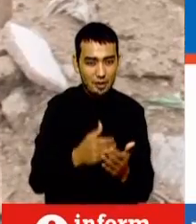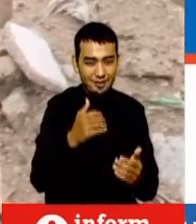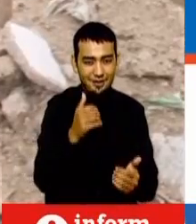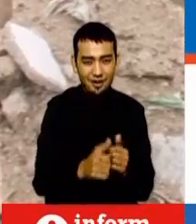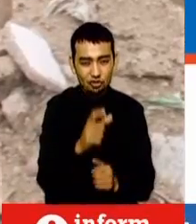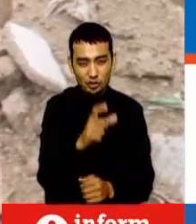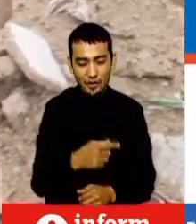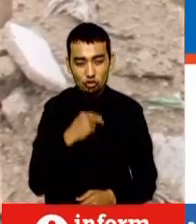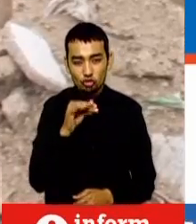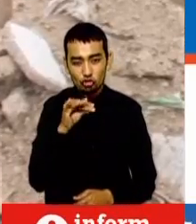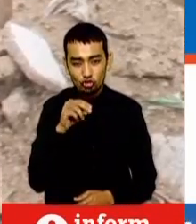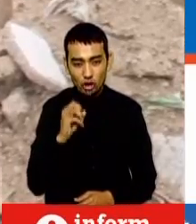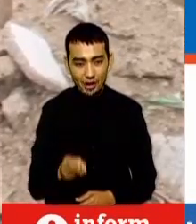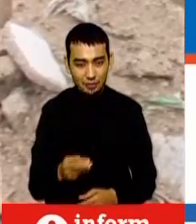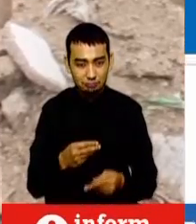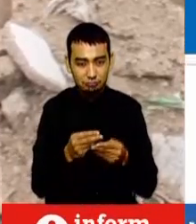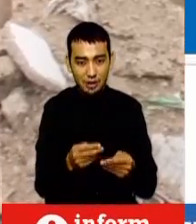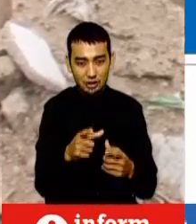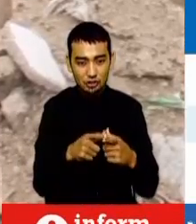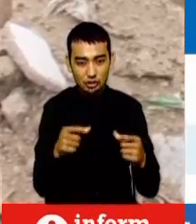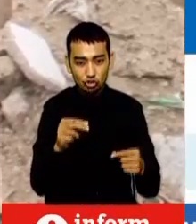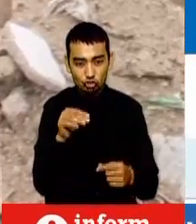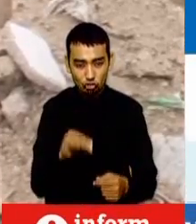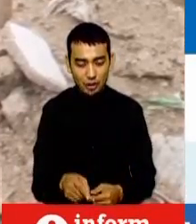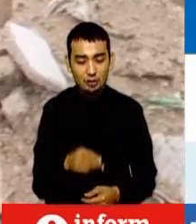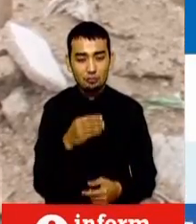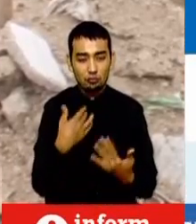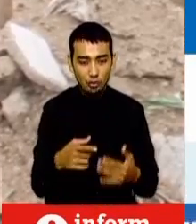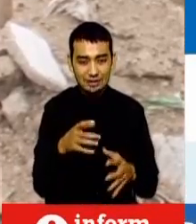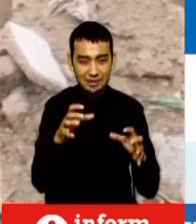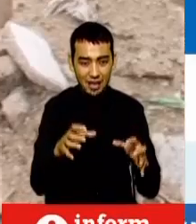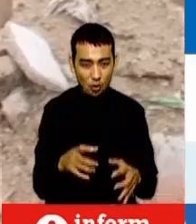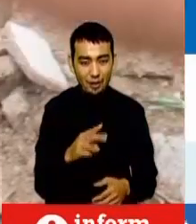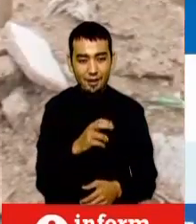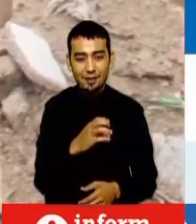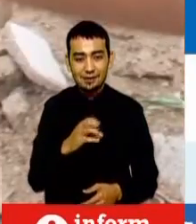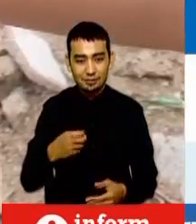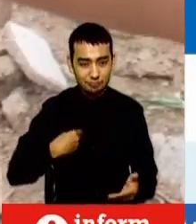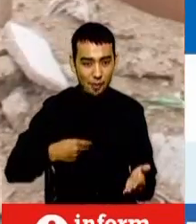бергенбіз. Каждыйында чек бар. Ол чек заңды, оның бәрі кассаға құйылған.